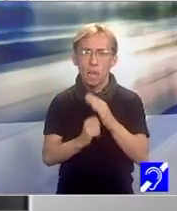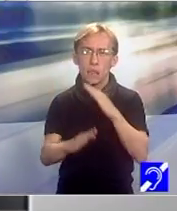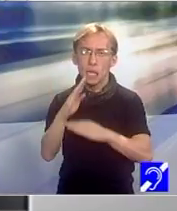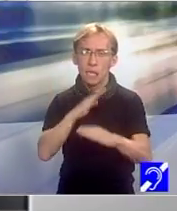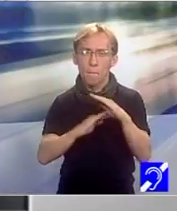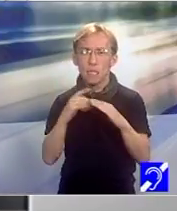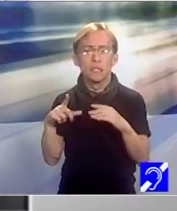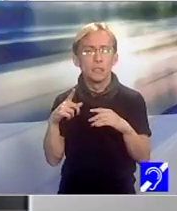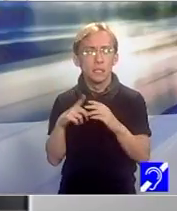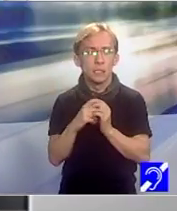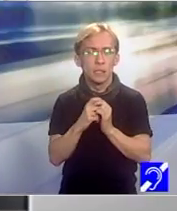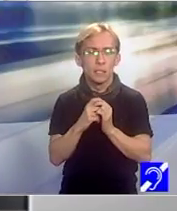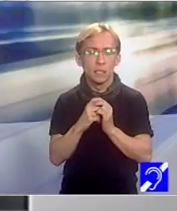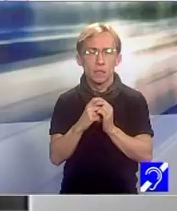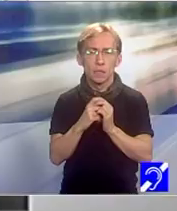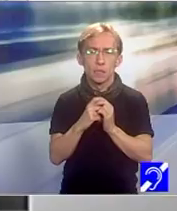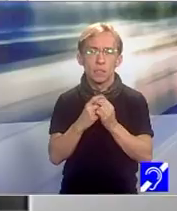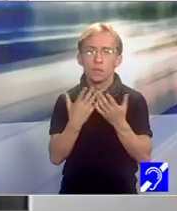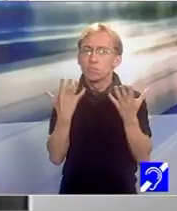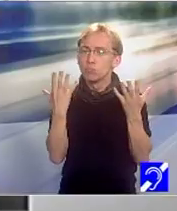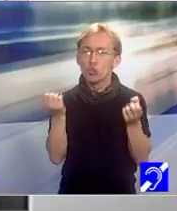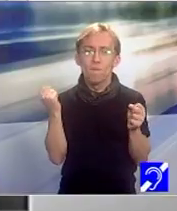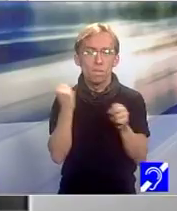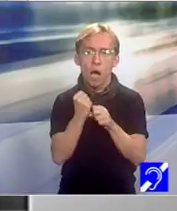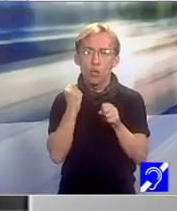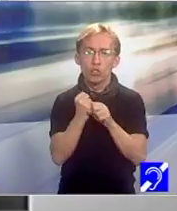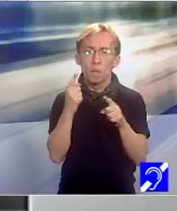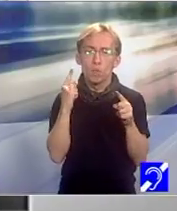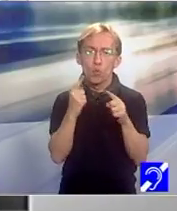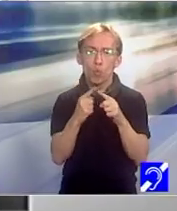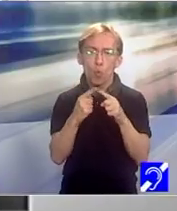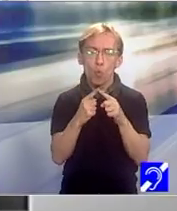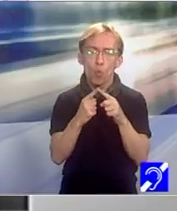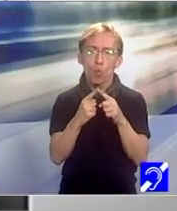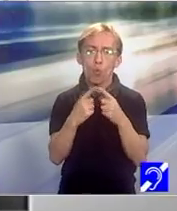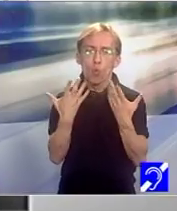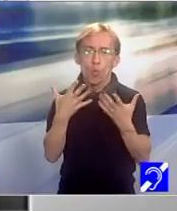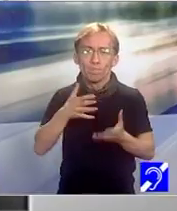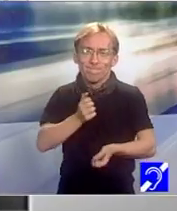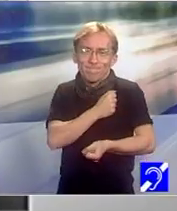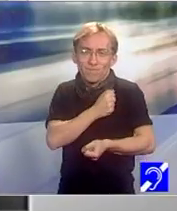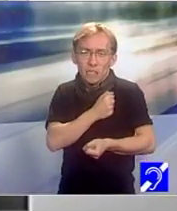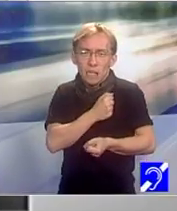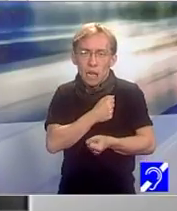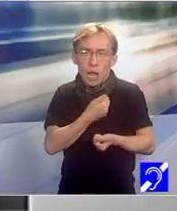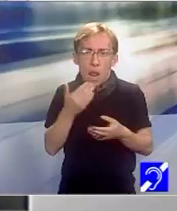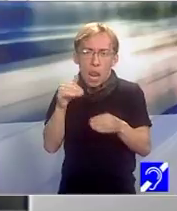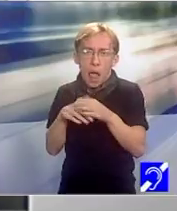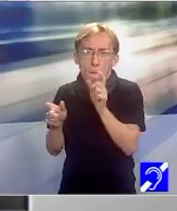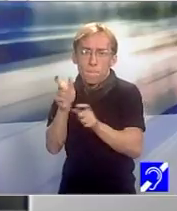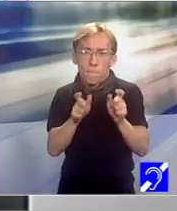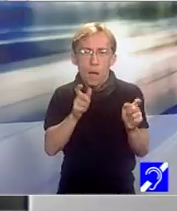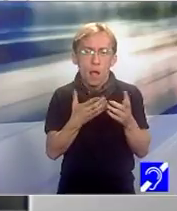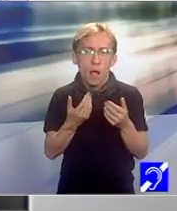dizabilitatea e dizabilitate și că de ea trebuie să ne ocupăm. Ce facem cu depresii, cu anxietăți care pot să apară la aparținători sau chiar